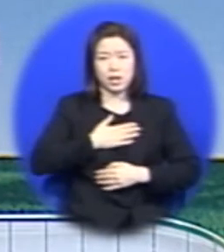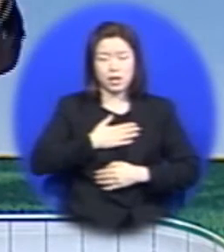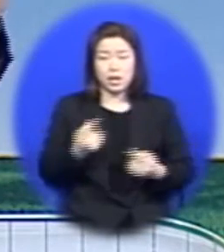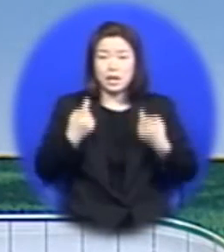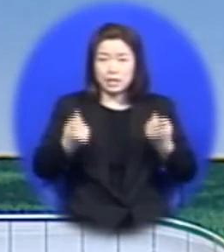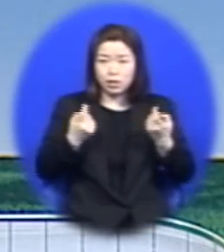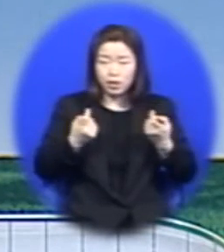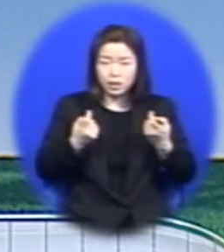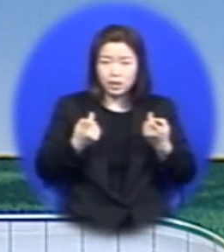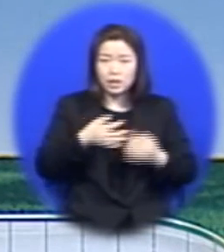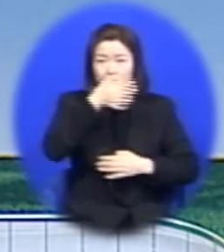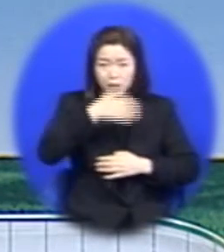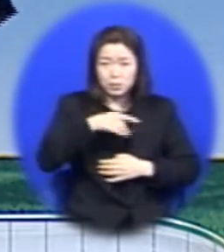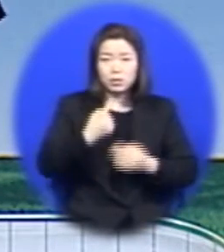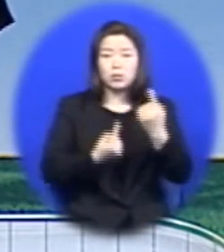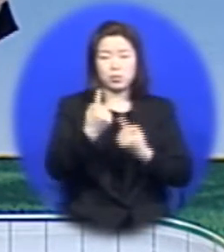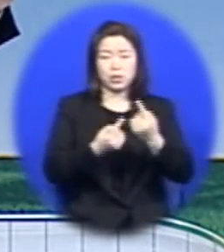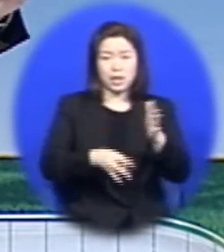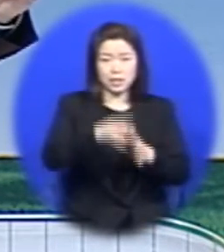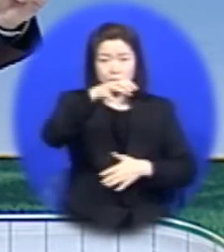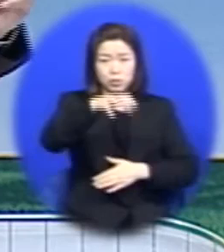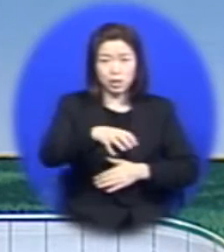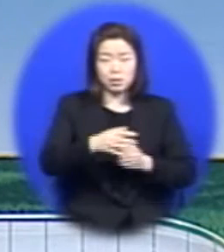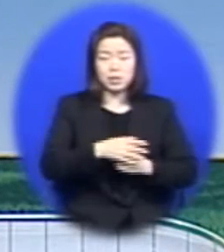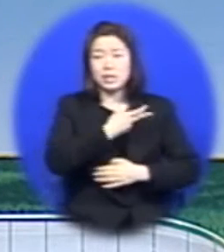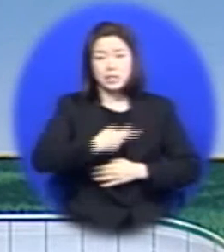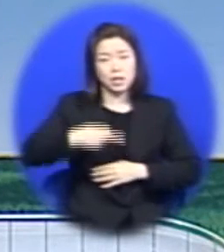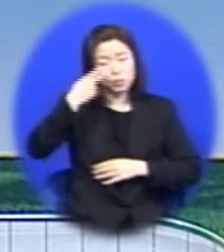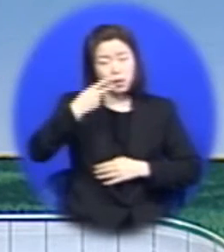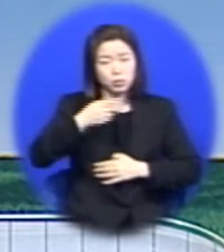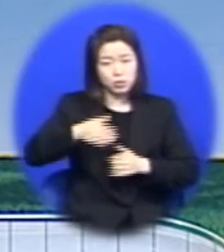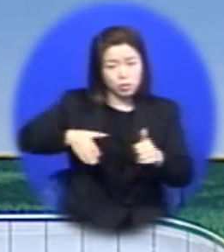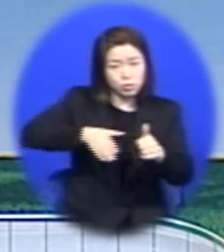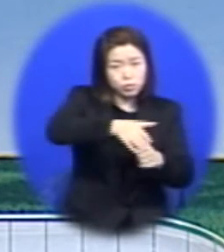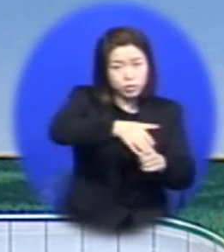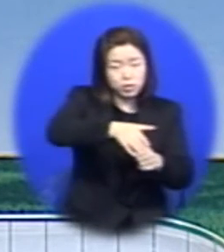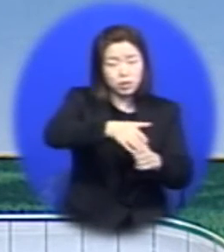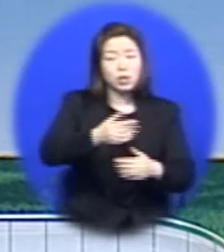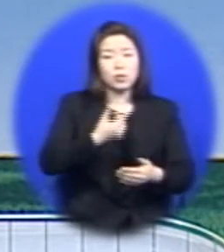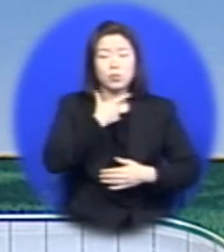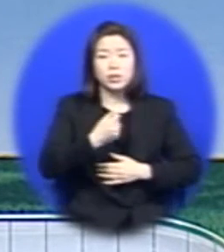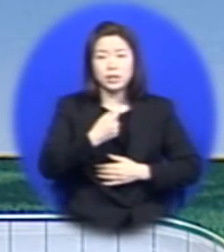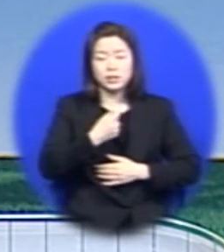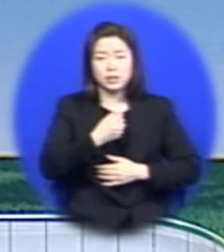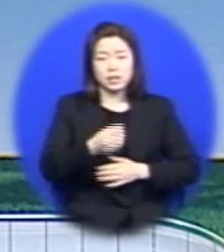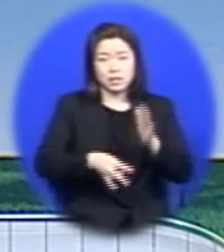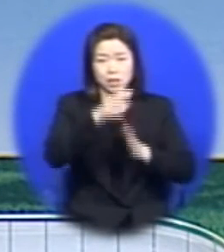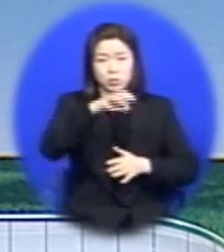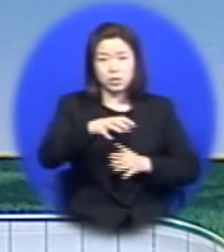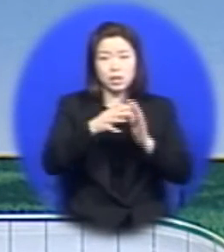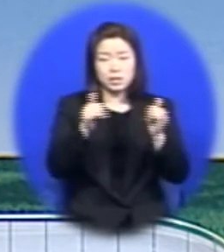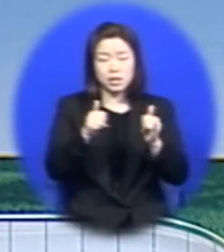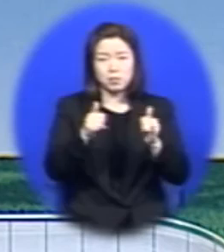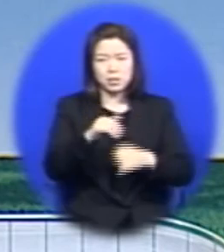여행이 어려운 것보다도 예루살렘에는 사도 바울을 죽이려고 하는 유대인들이 기다리고 있었어요. 하여튼